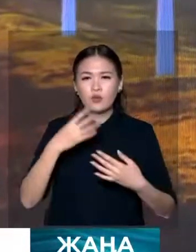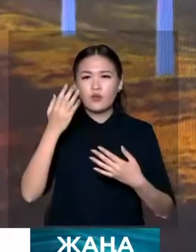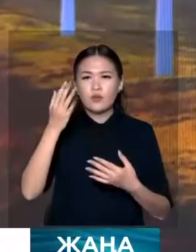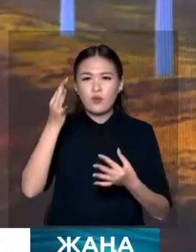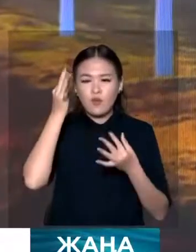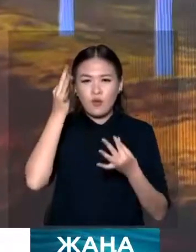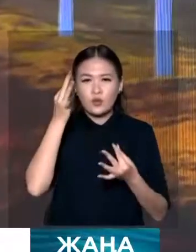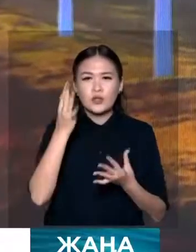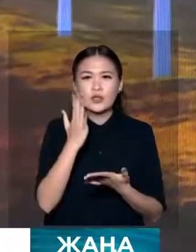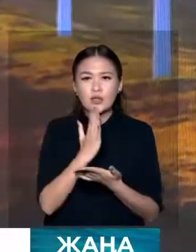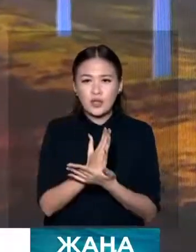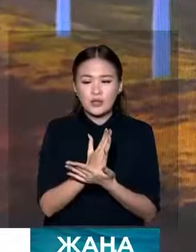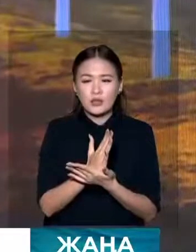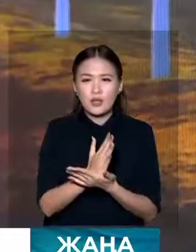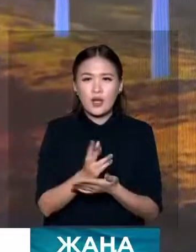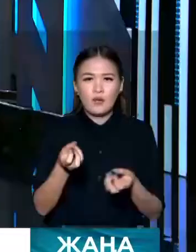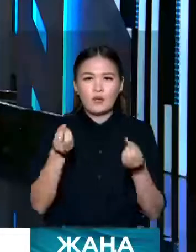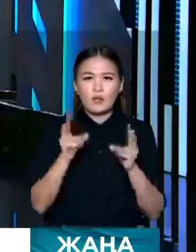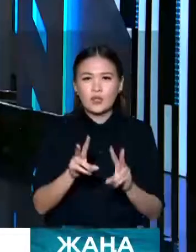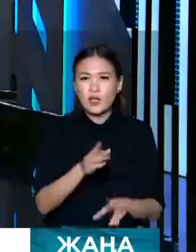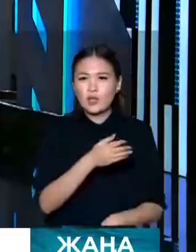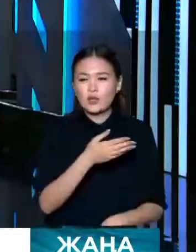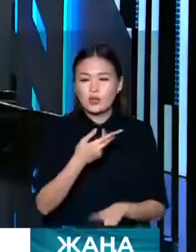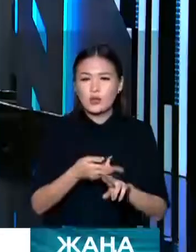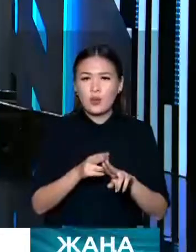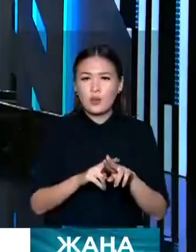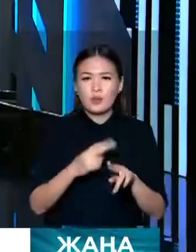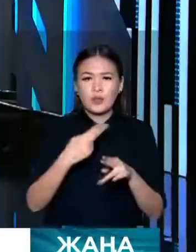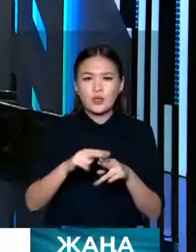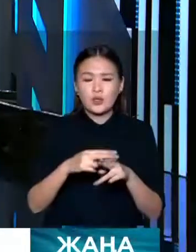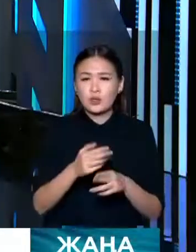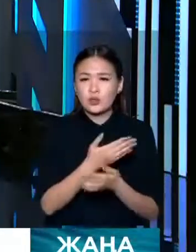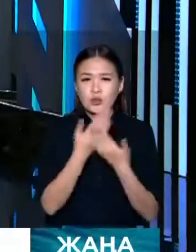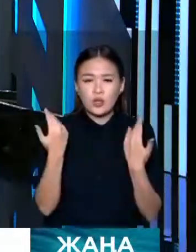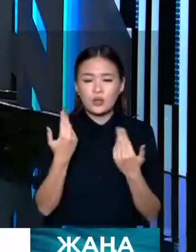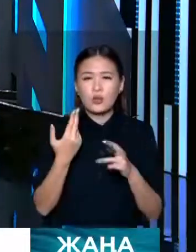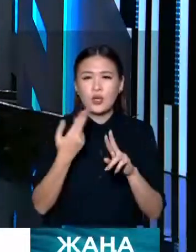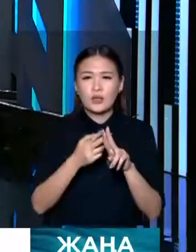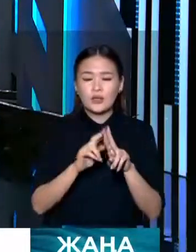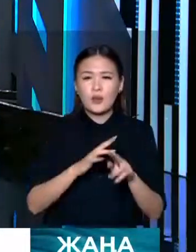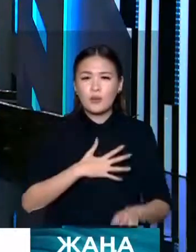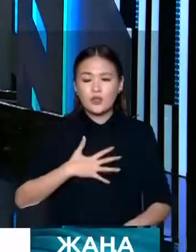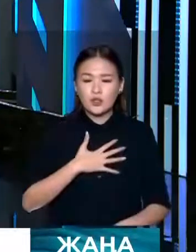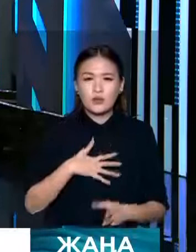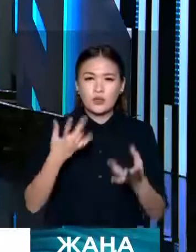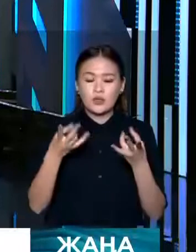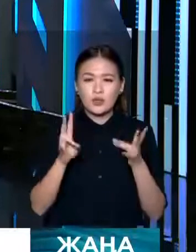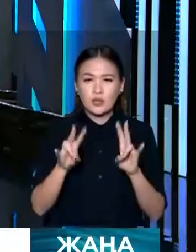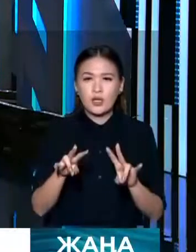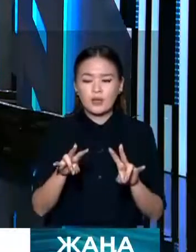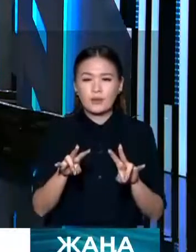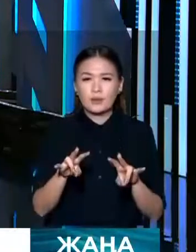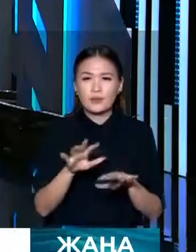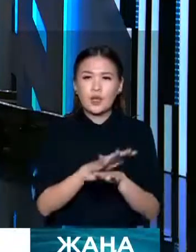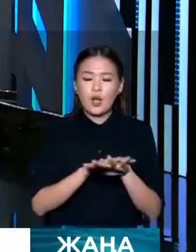жоқ. Иә, яғни алаңдауға негіз жоқ дейсіз ғой. Алаңдауға негіз жоқ. Иә, ол былайша қарағанда халық